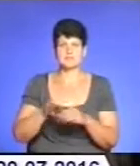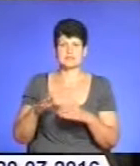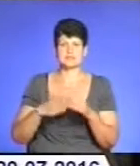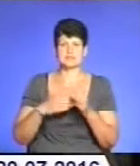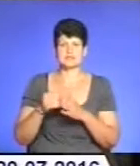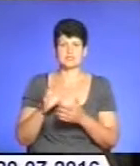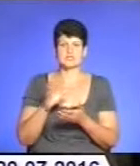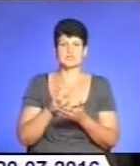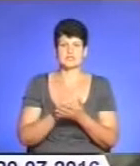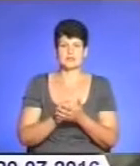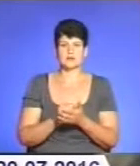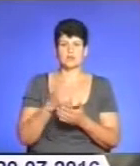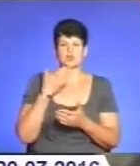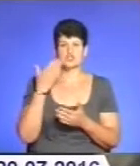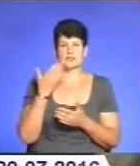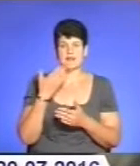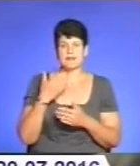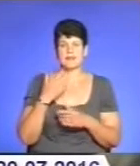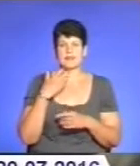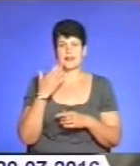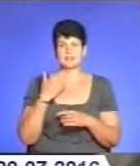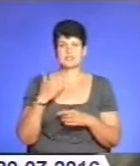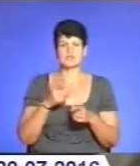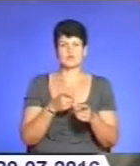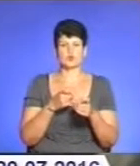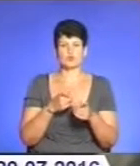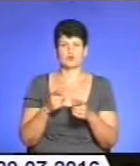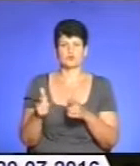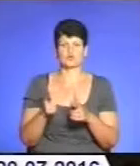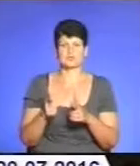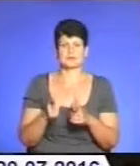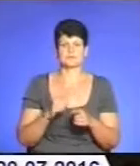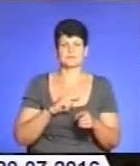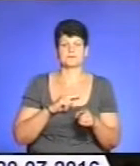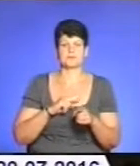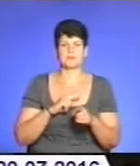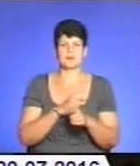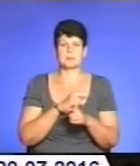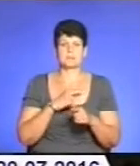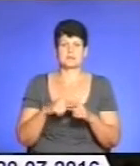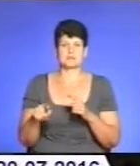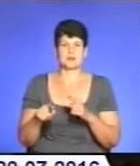занять силовикам прочитали лекцію з вогневої підготовки та екстремальної медицини.